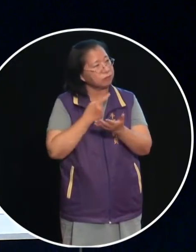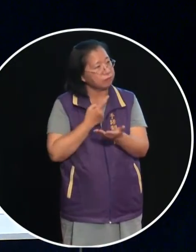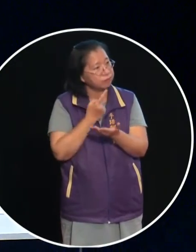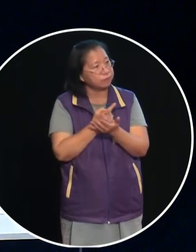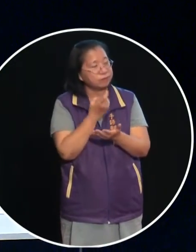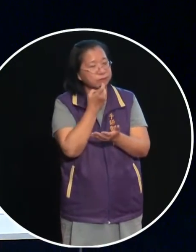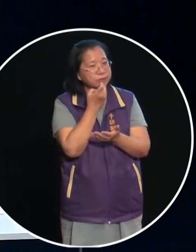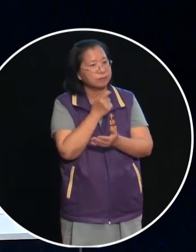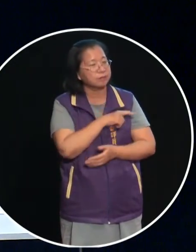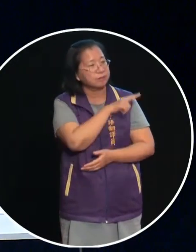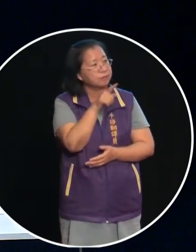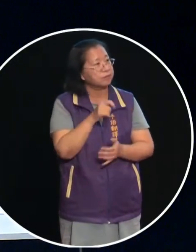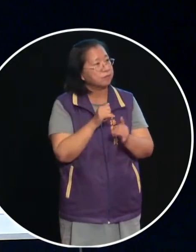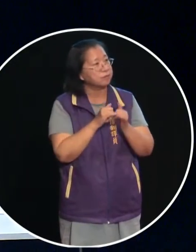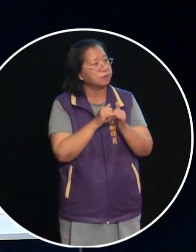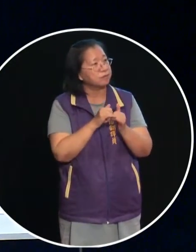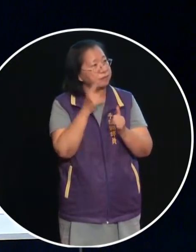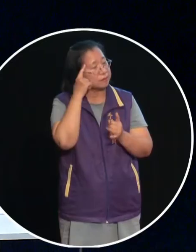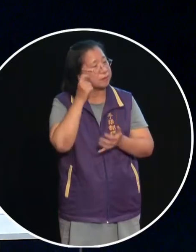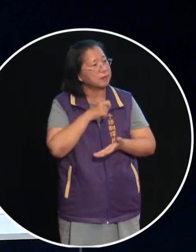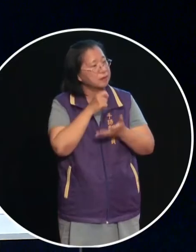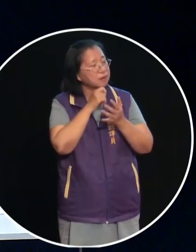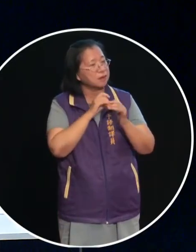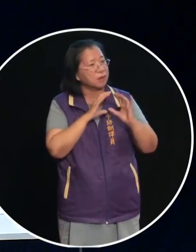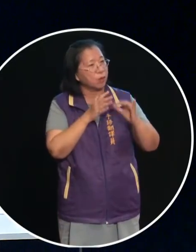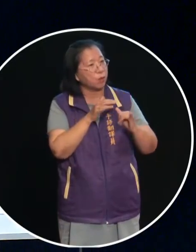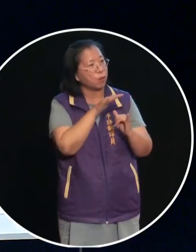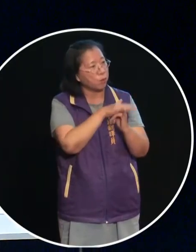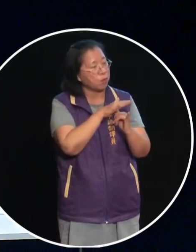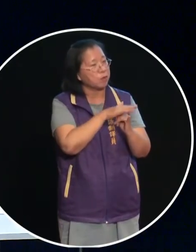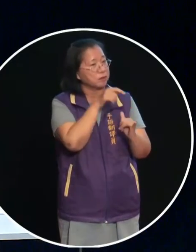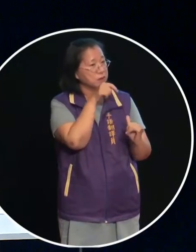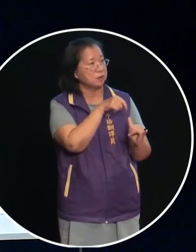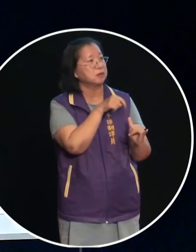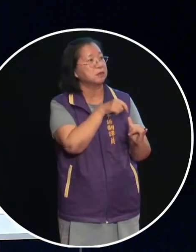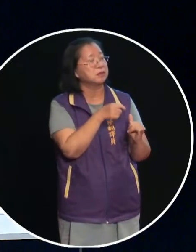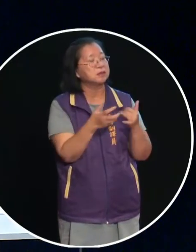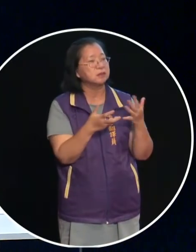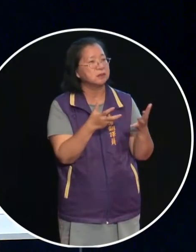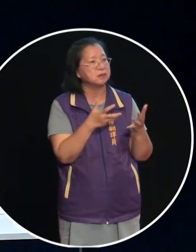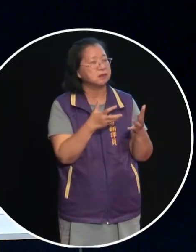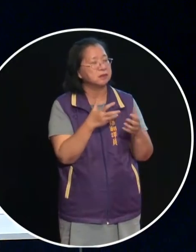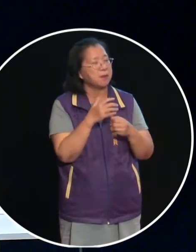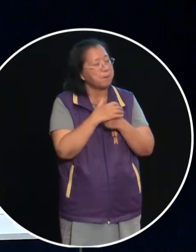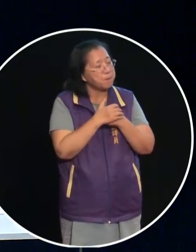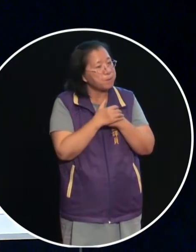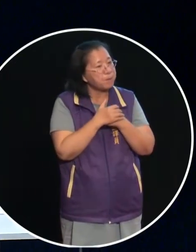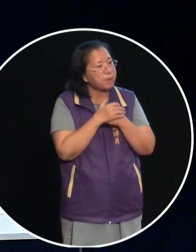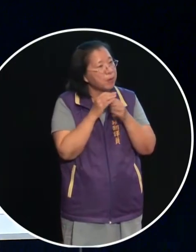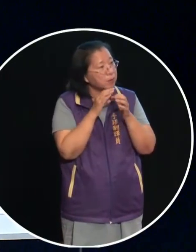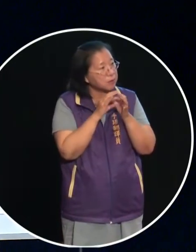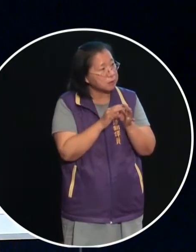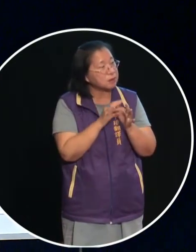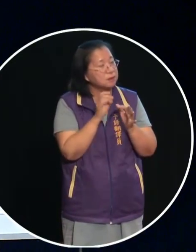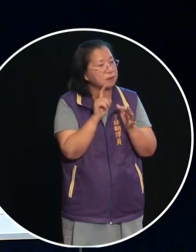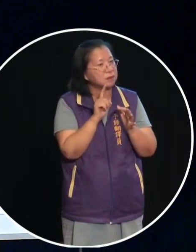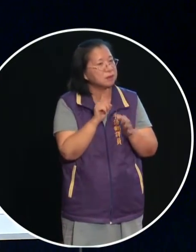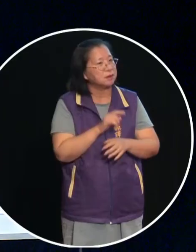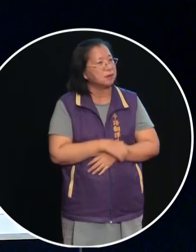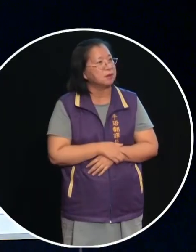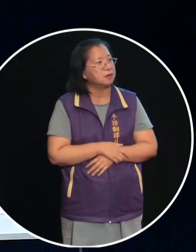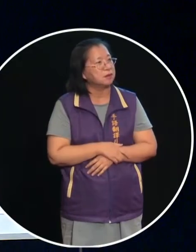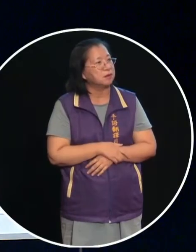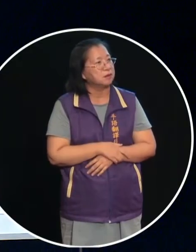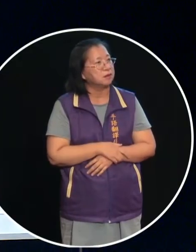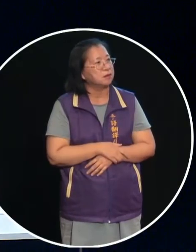本的主流意见是对这个国丧有保持比较不太支持的